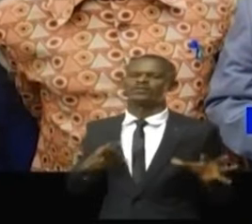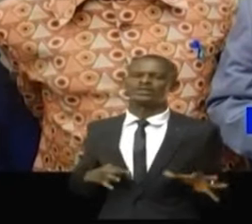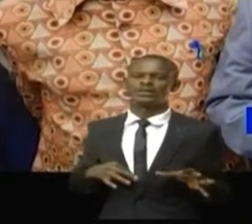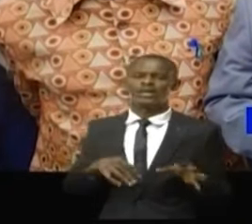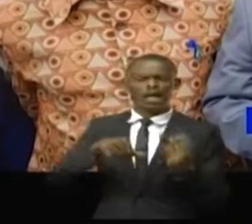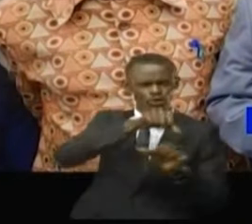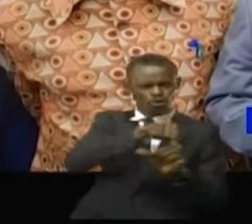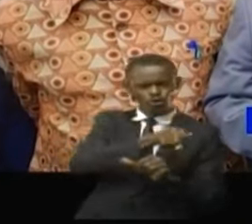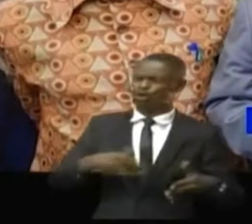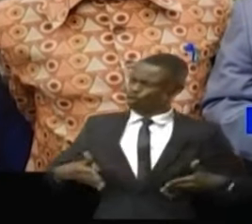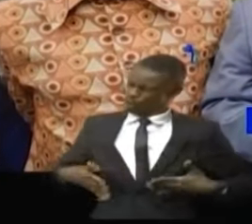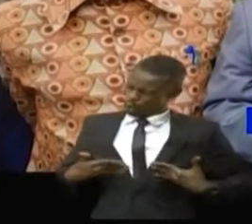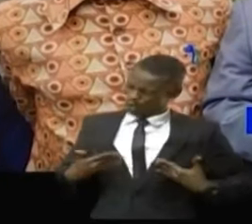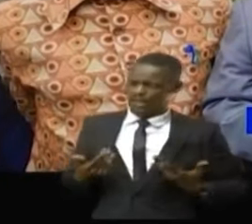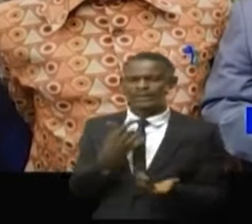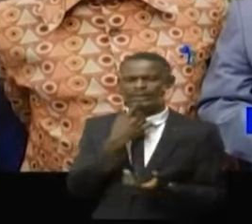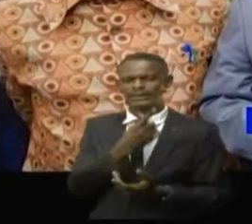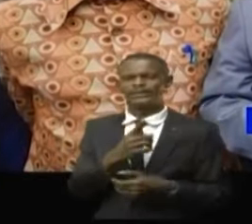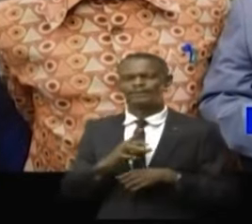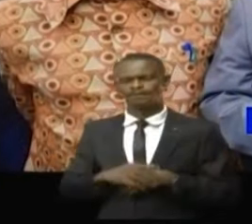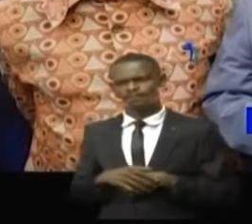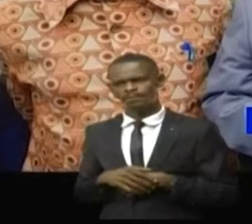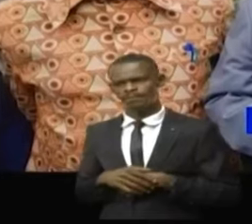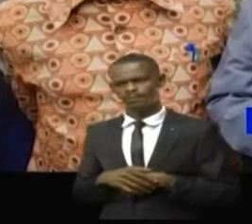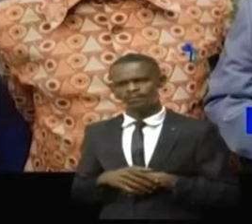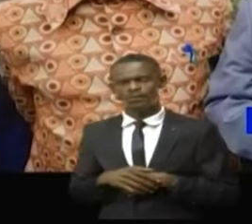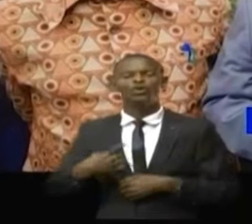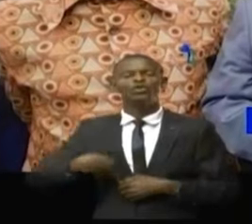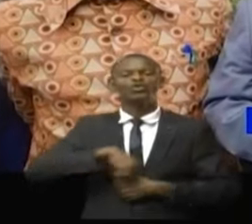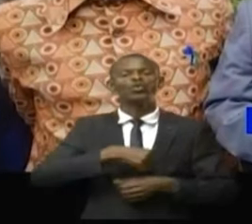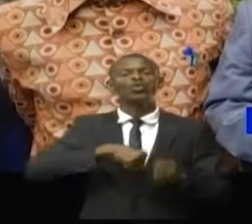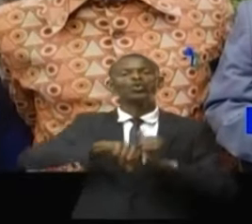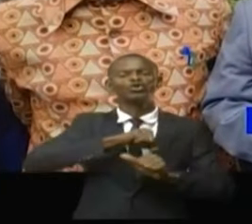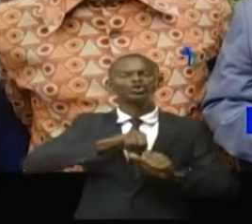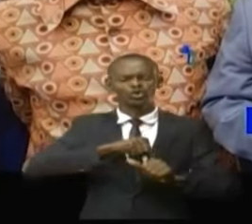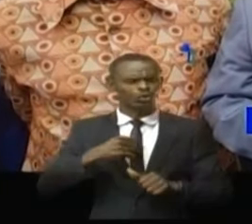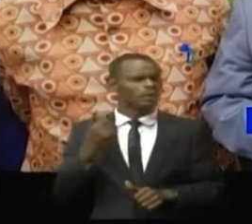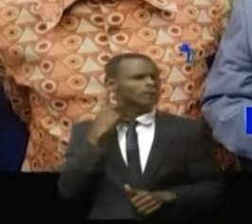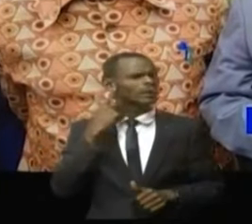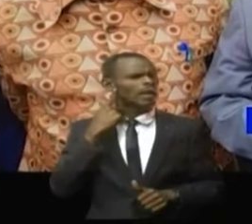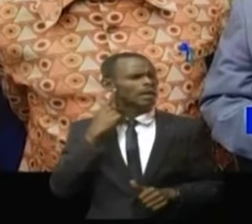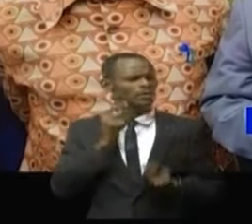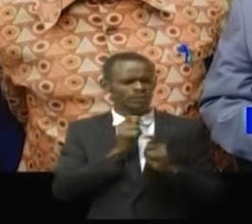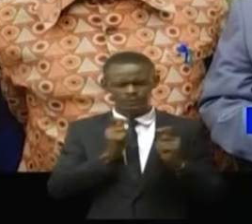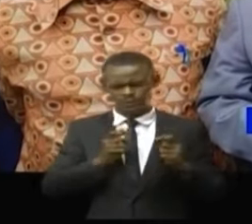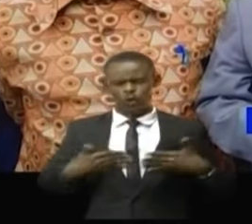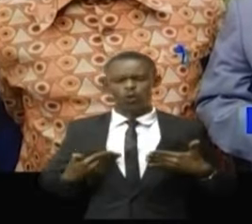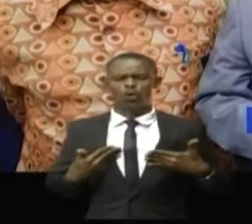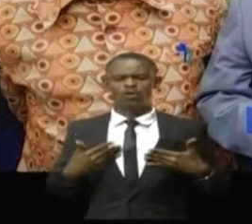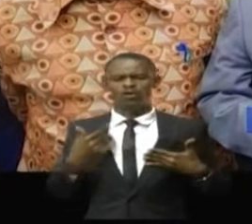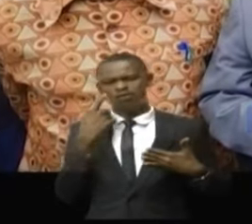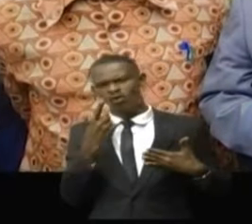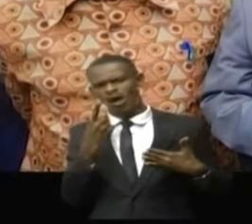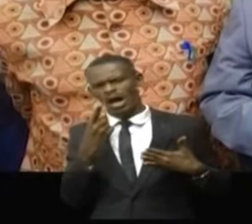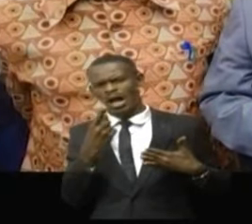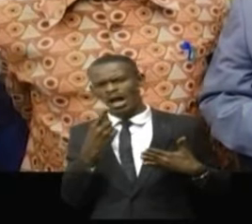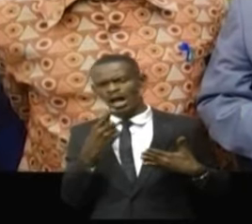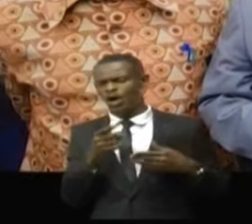Kivu a appris avec satisfaction la nomination de l'abbé Baala au poste de coordonnateur national